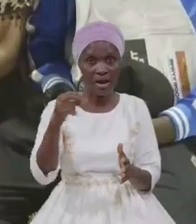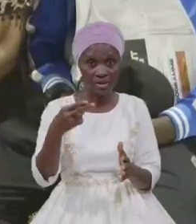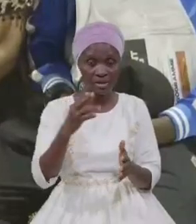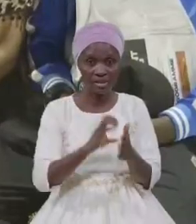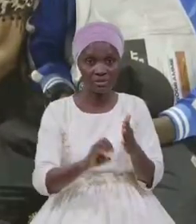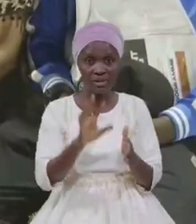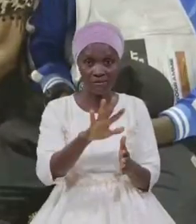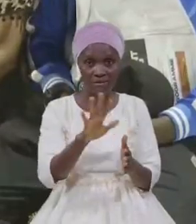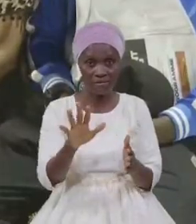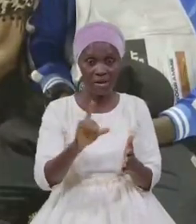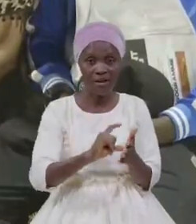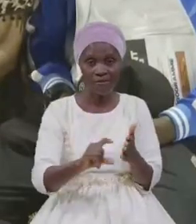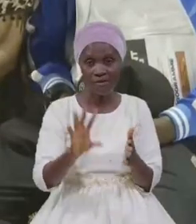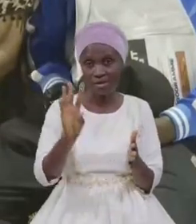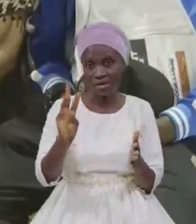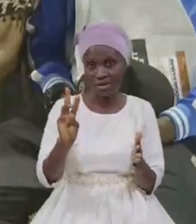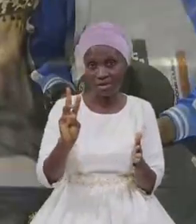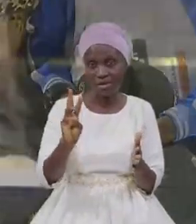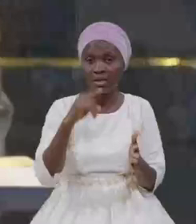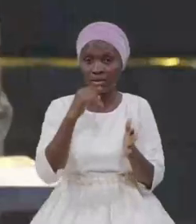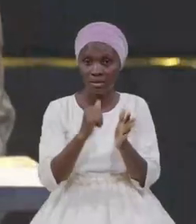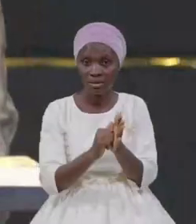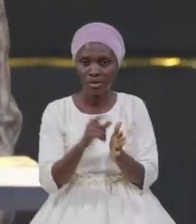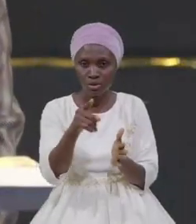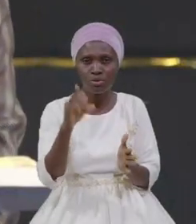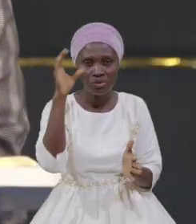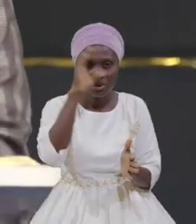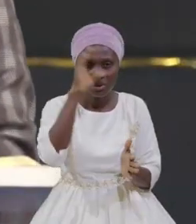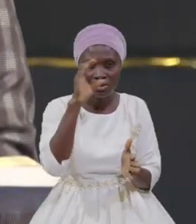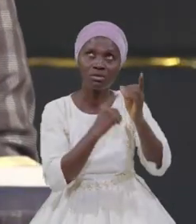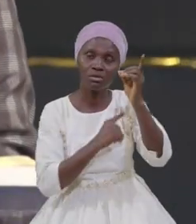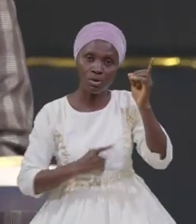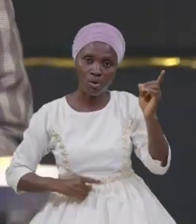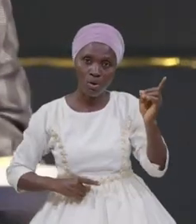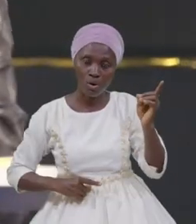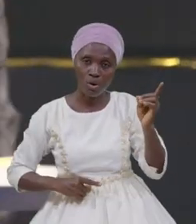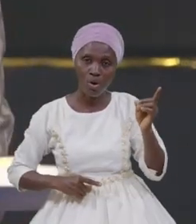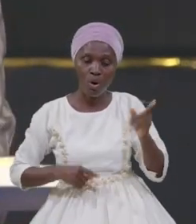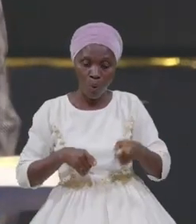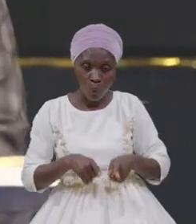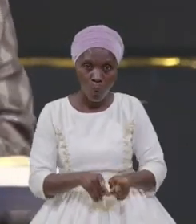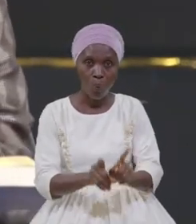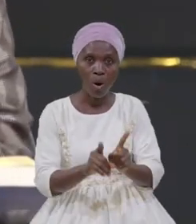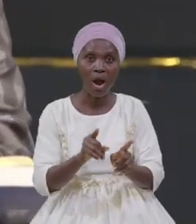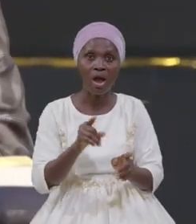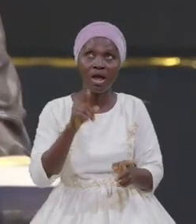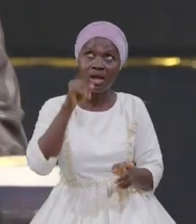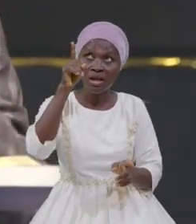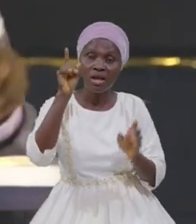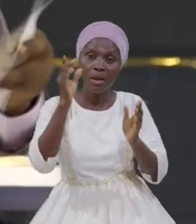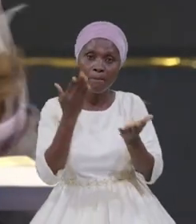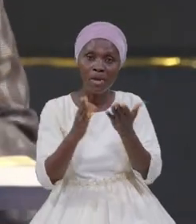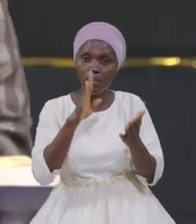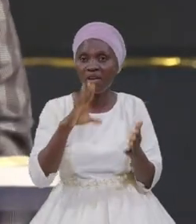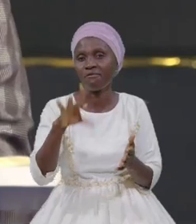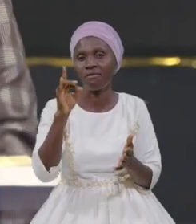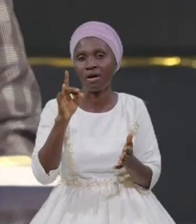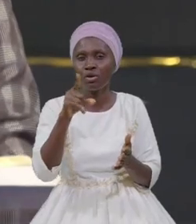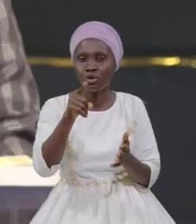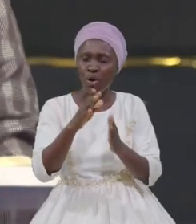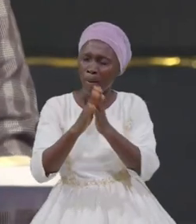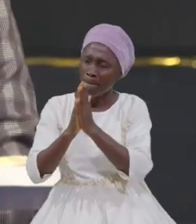verset 6, cherchez l'Éternel pendant qu'il se trouve, invoquez-le tandis qu'il est